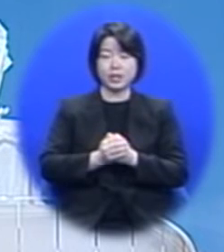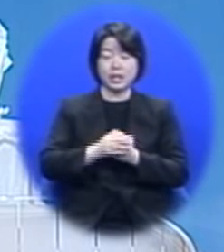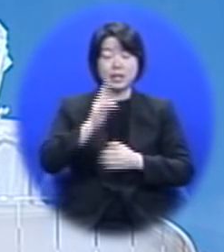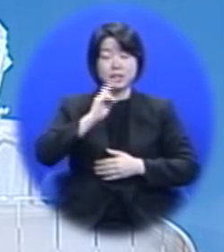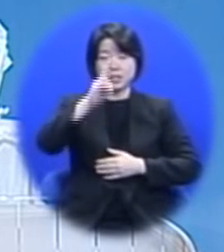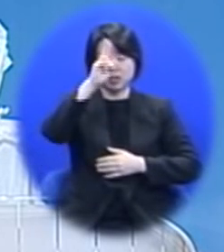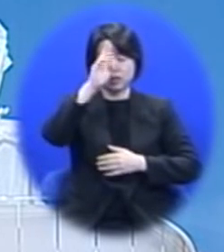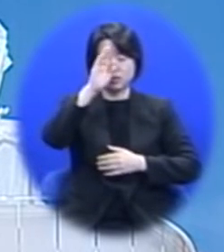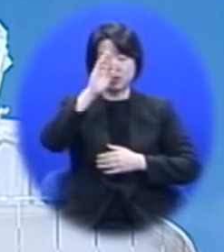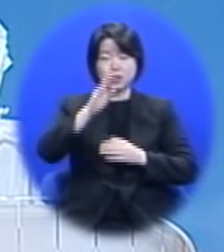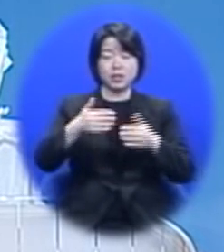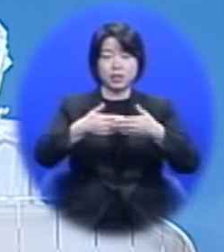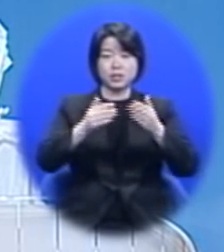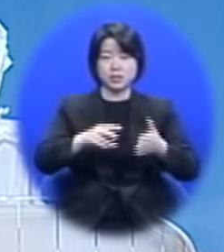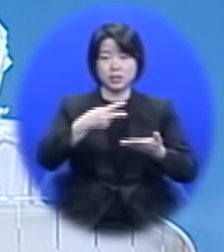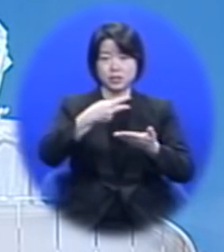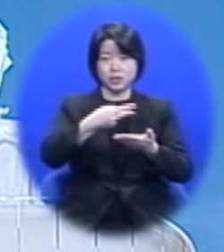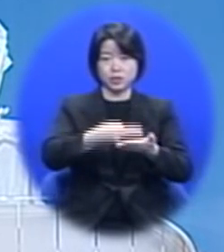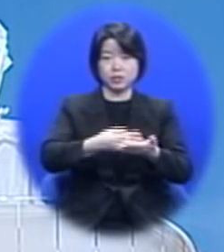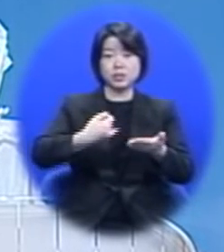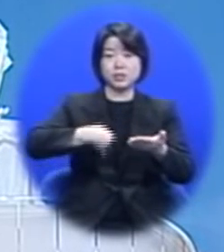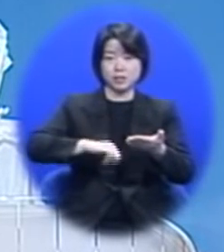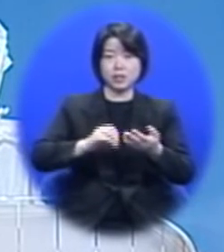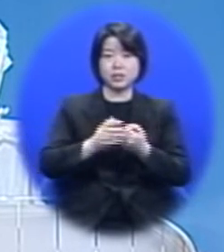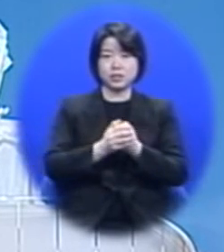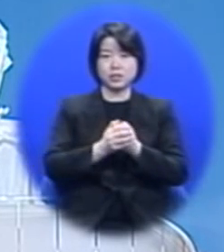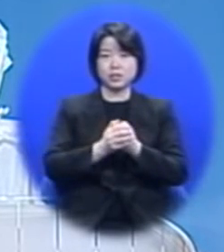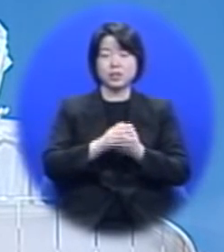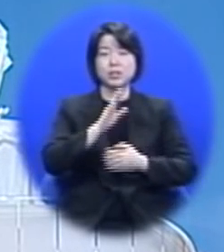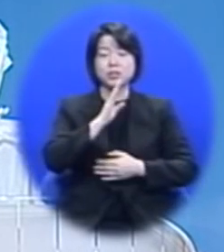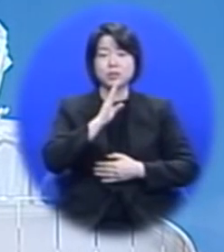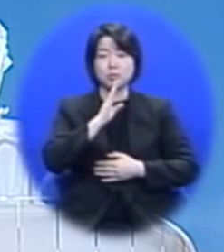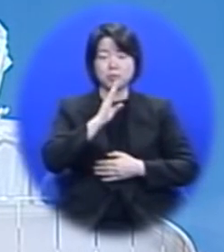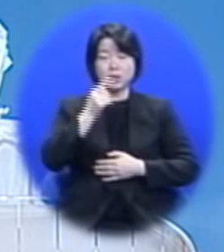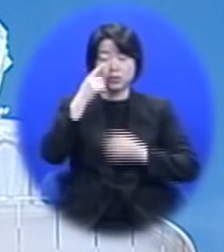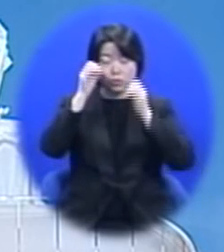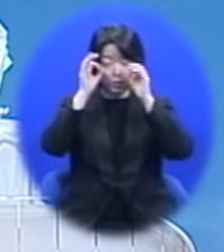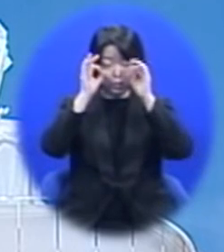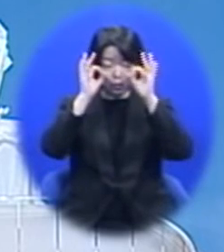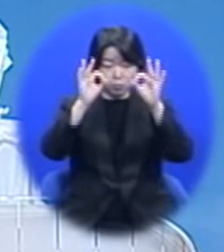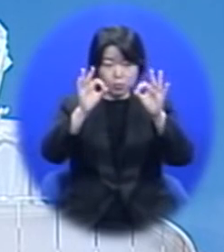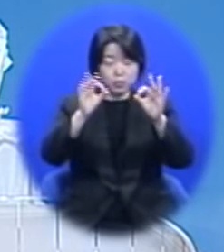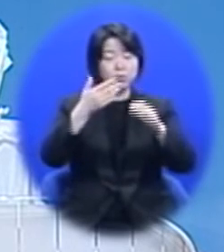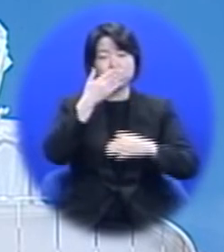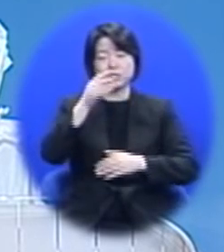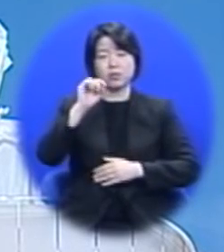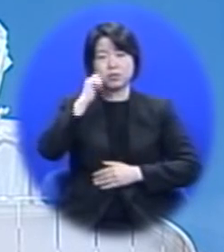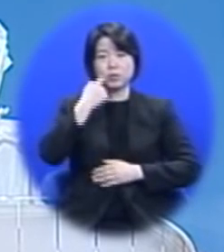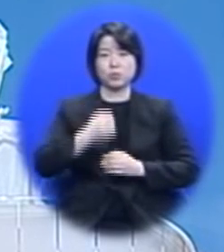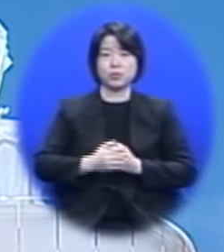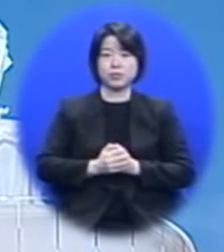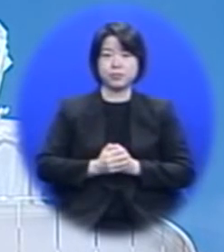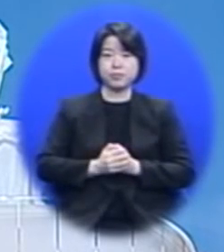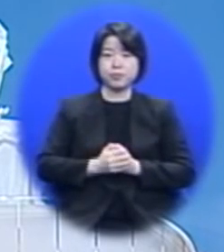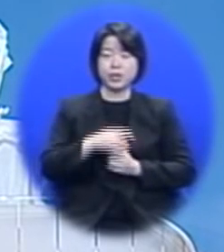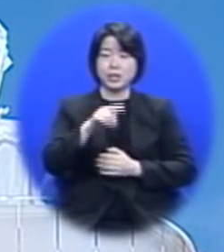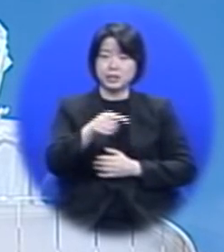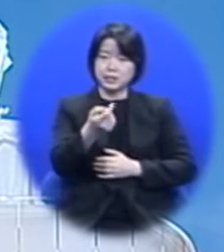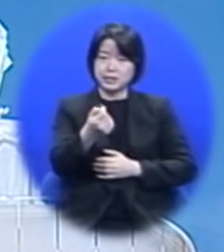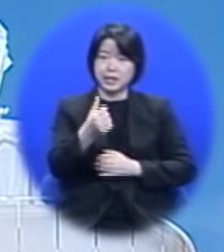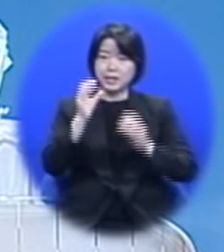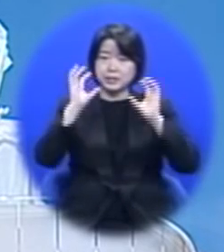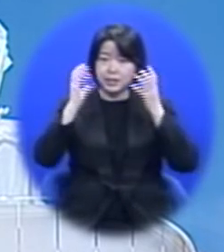중환자실에 누워있는 주은이는 정말 눈뜨고는 볼 수가 없었습니다. 그 조그만